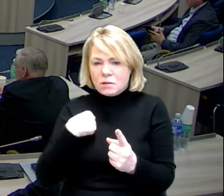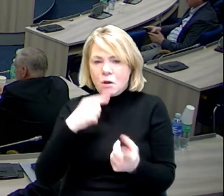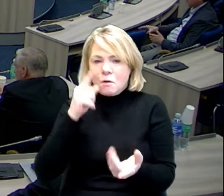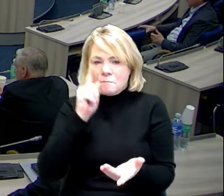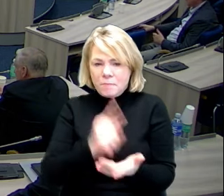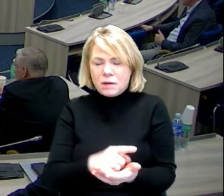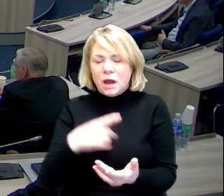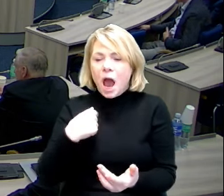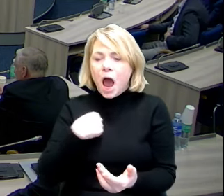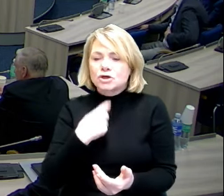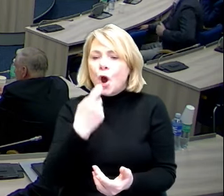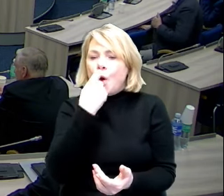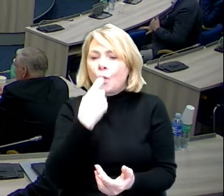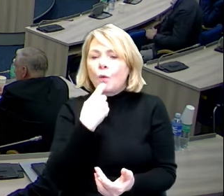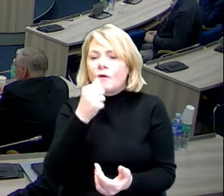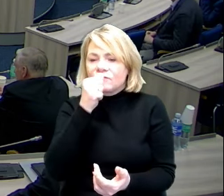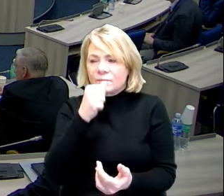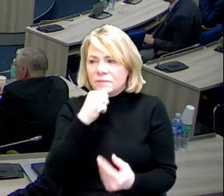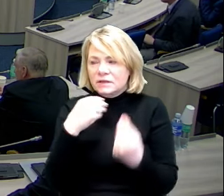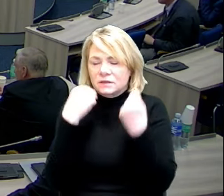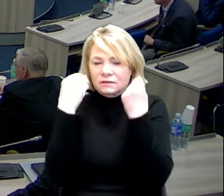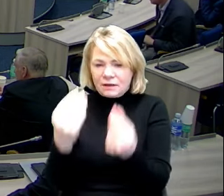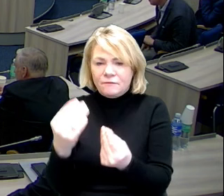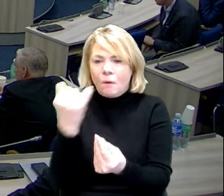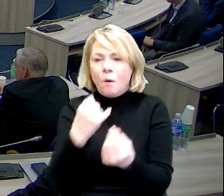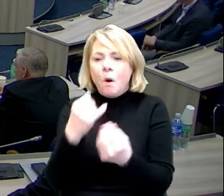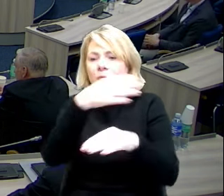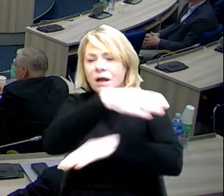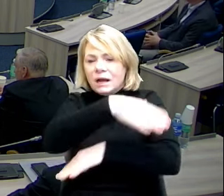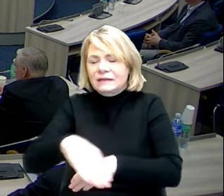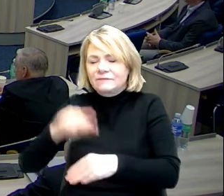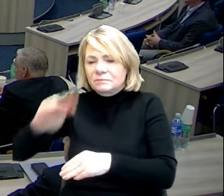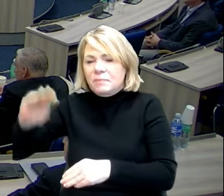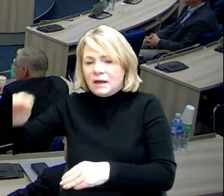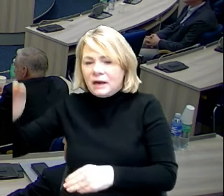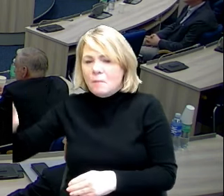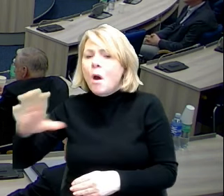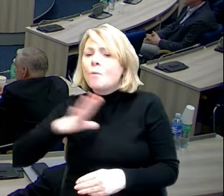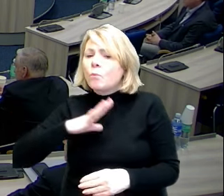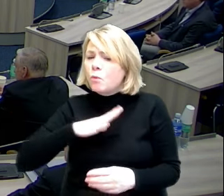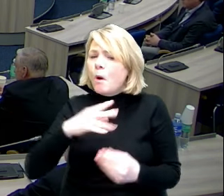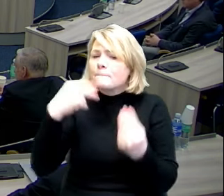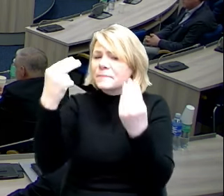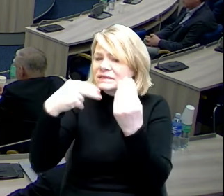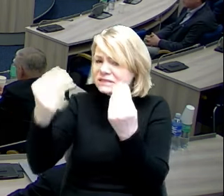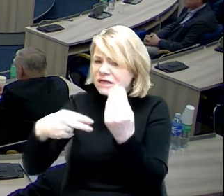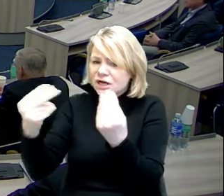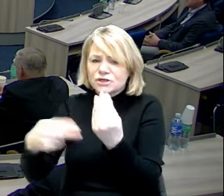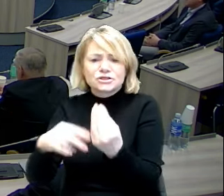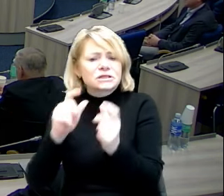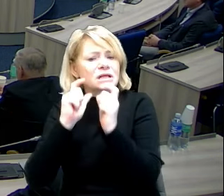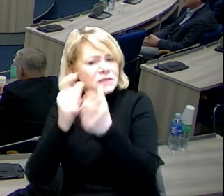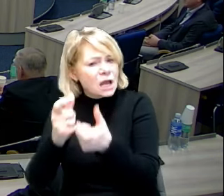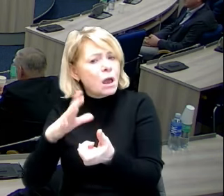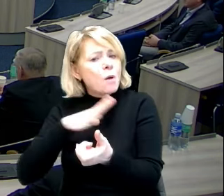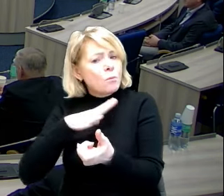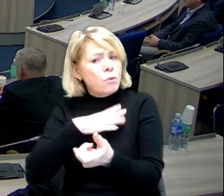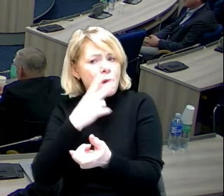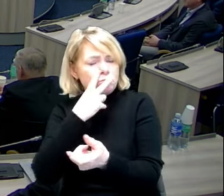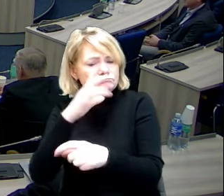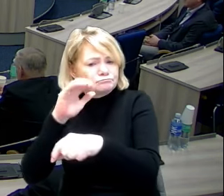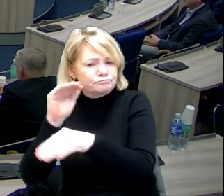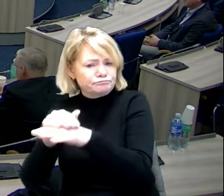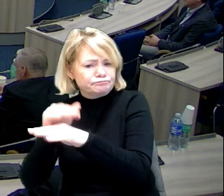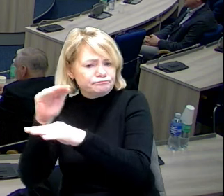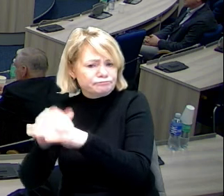dėl teatro gatvės parkavimo būdo pakeitimo aplinkybių viename iš jūsų pasirašytame atsakyme buvo nurodomos klaidingos faktinės aplinkybės jei konkrečiau